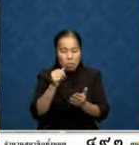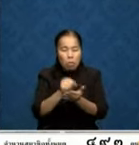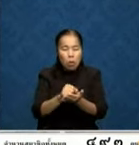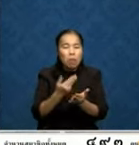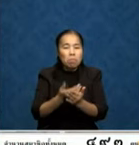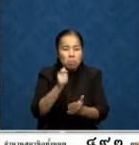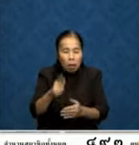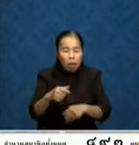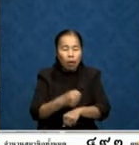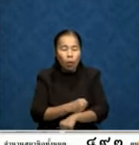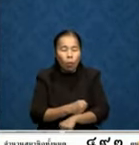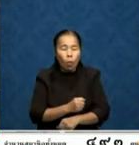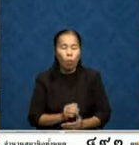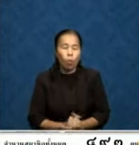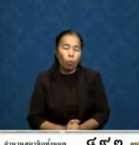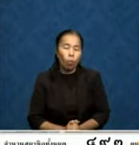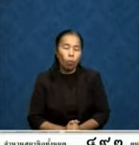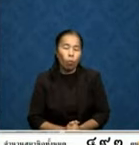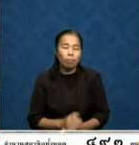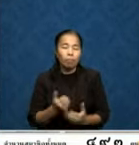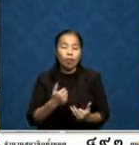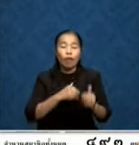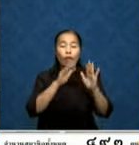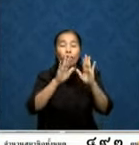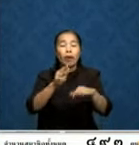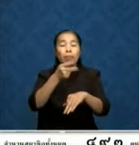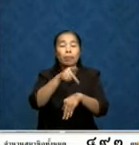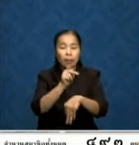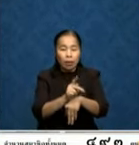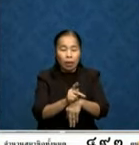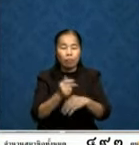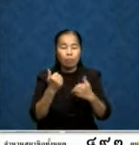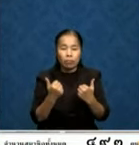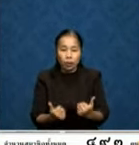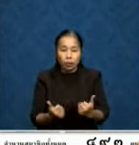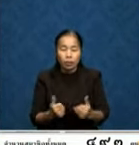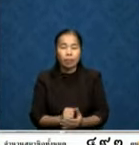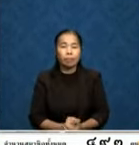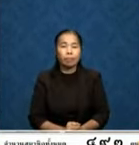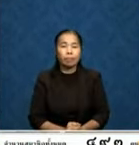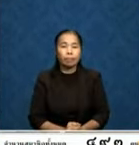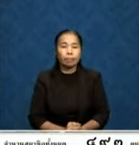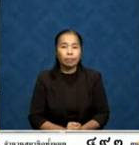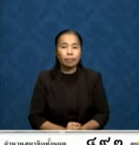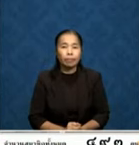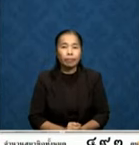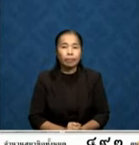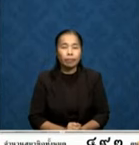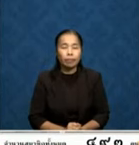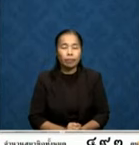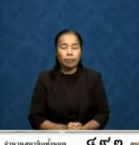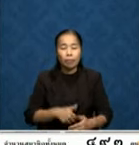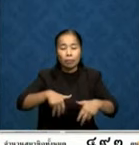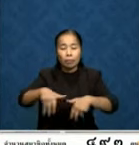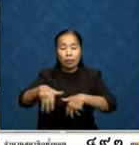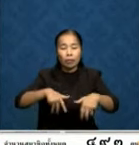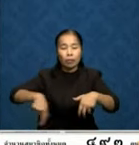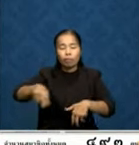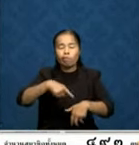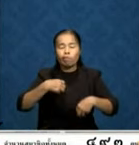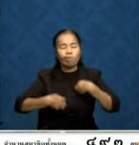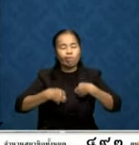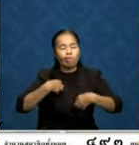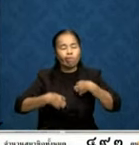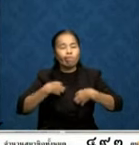ผ่านท่านประธานว่าปัญหาเหล่านี้ พี่น้องประชาชนเขาเดือดร้อน